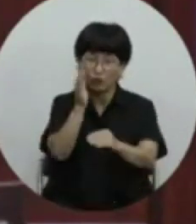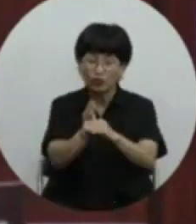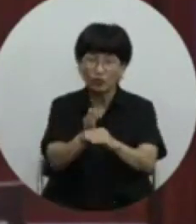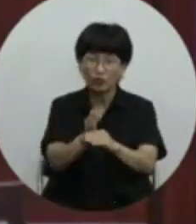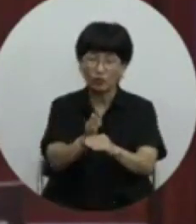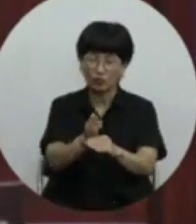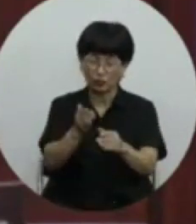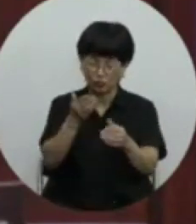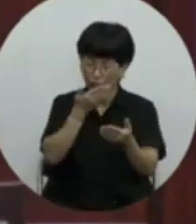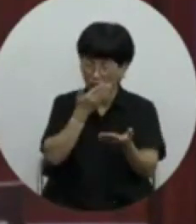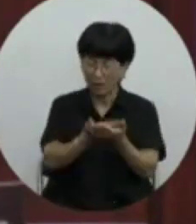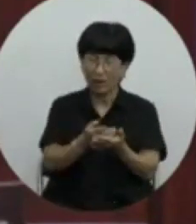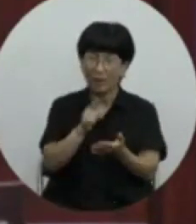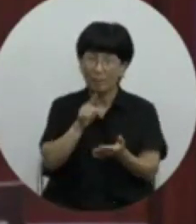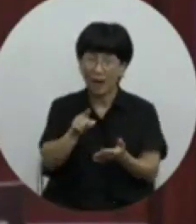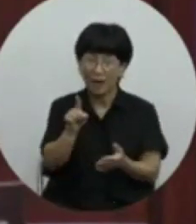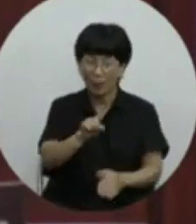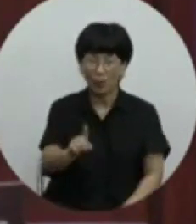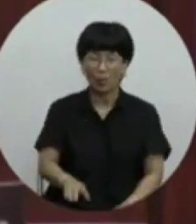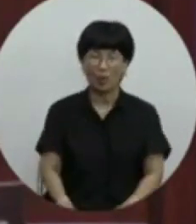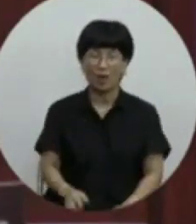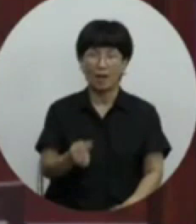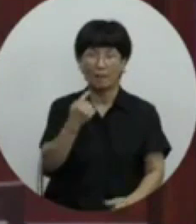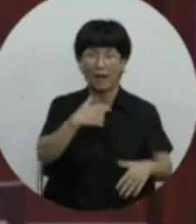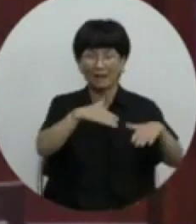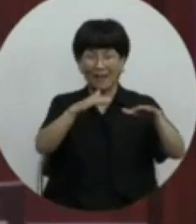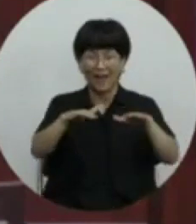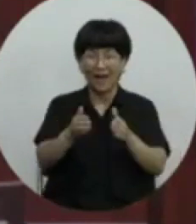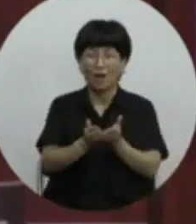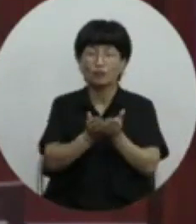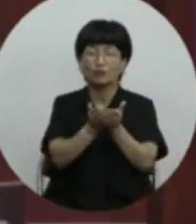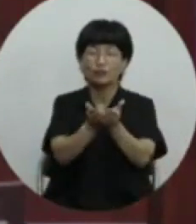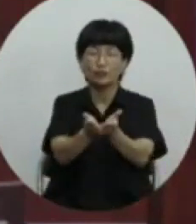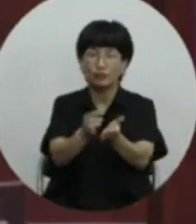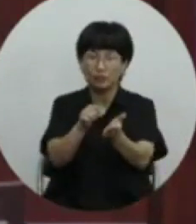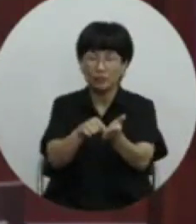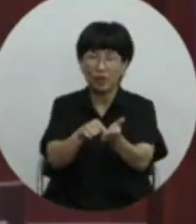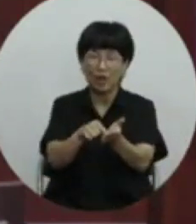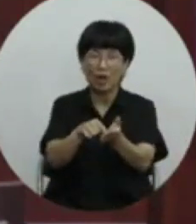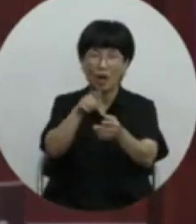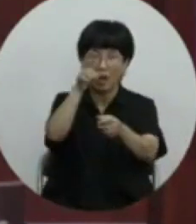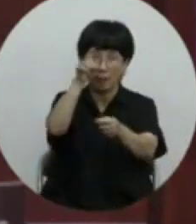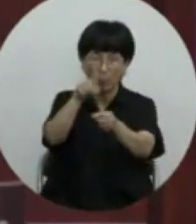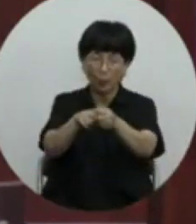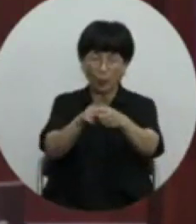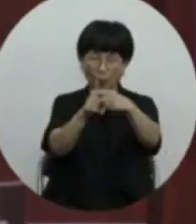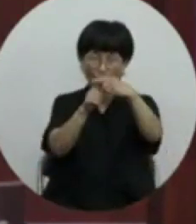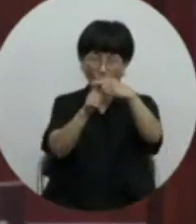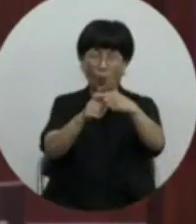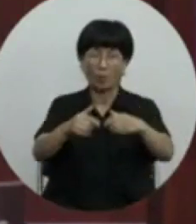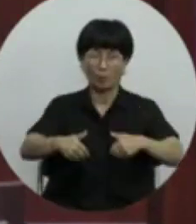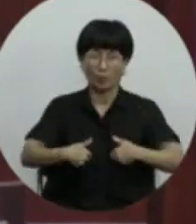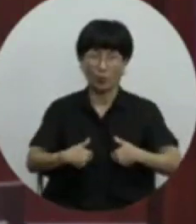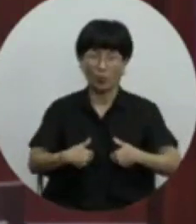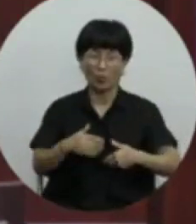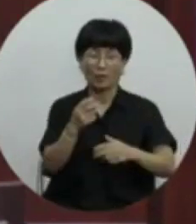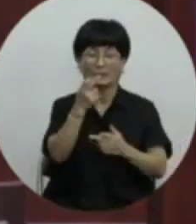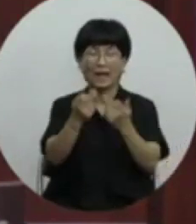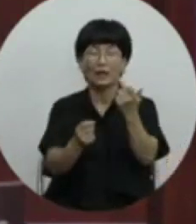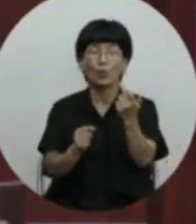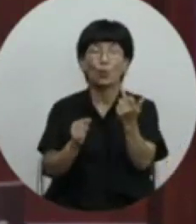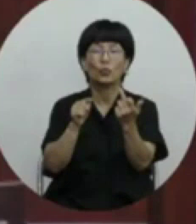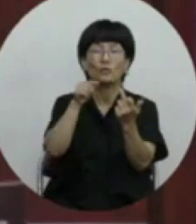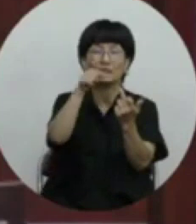있는데 바다를 항해하는 배는 좌표가 있어야 하고 산에 오르는 사람은 정상을 오르는